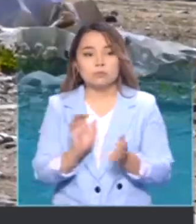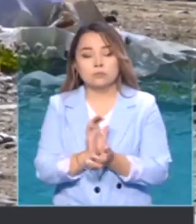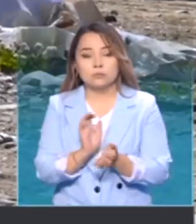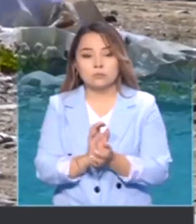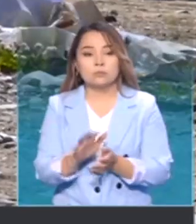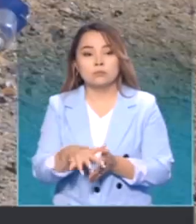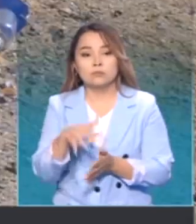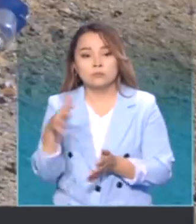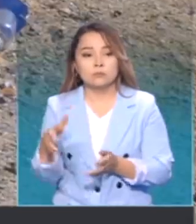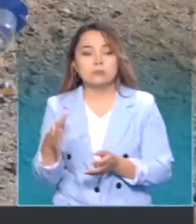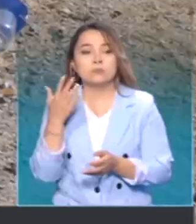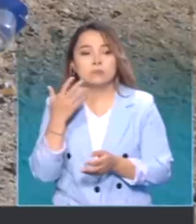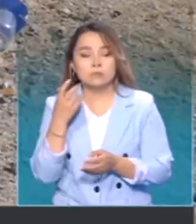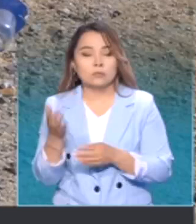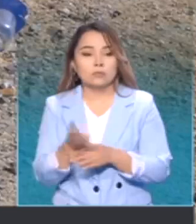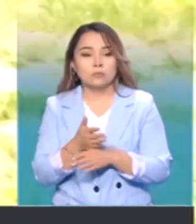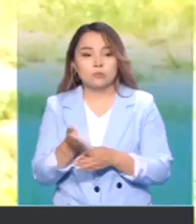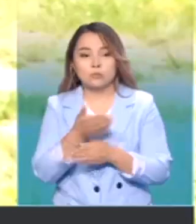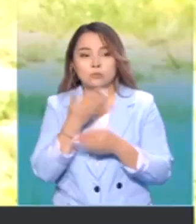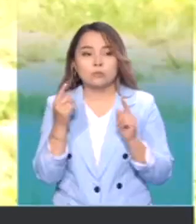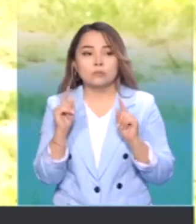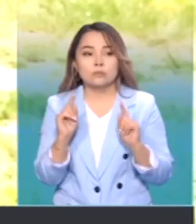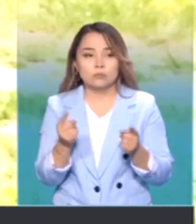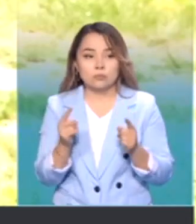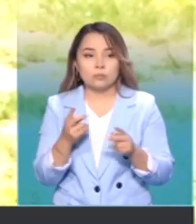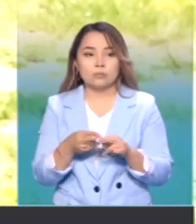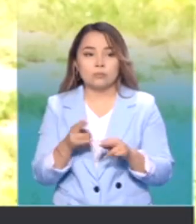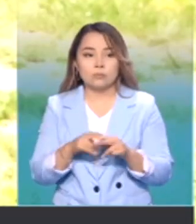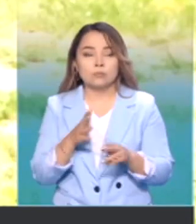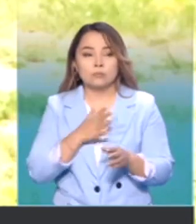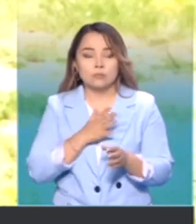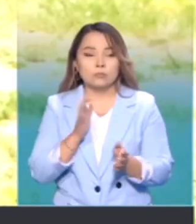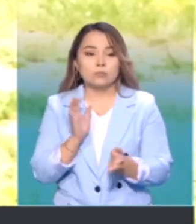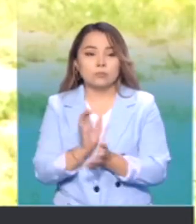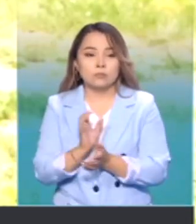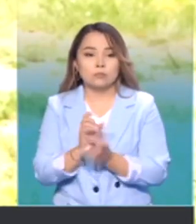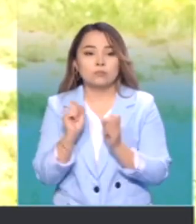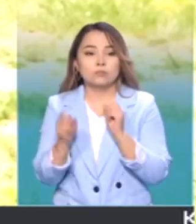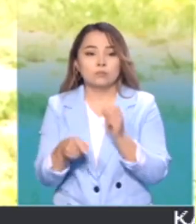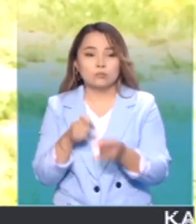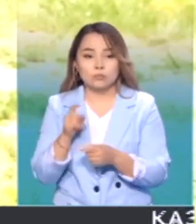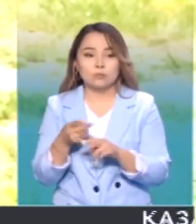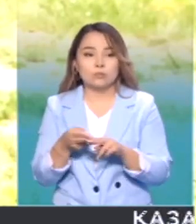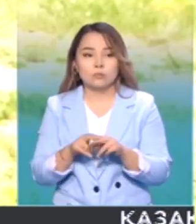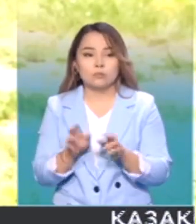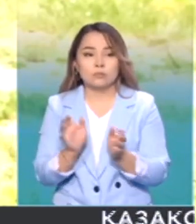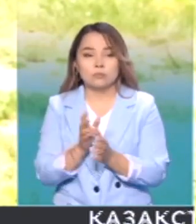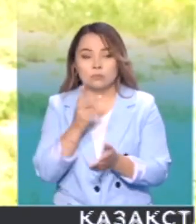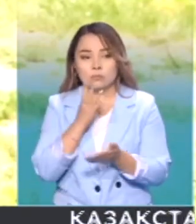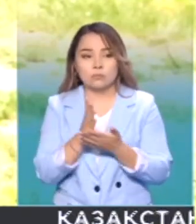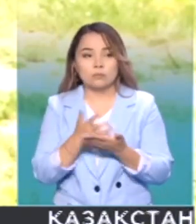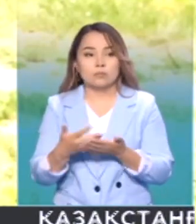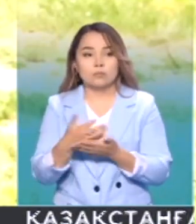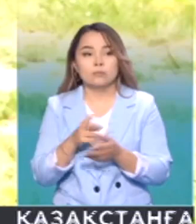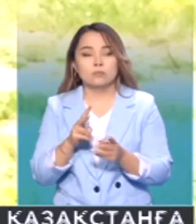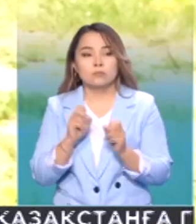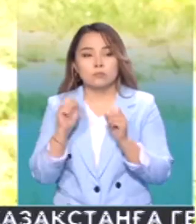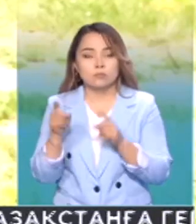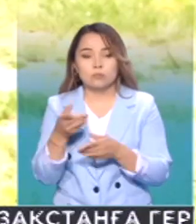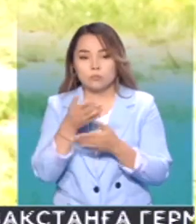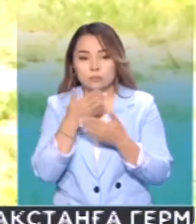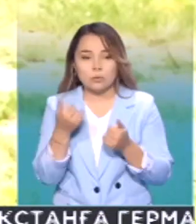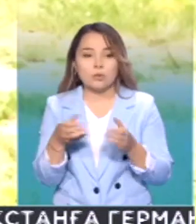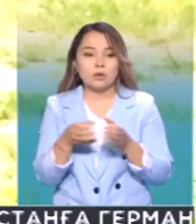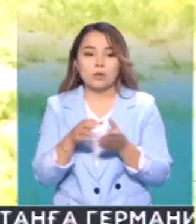әлі реттелмей келе жатқанына алаңдаулы. Мусором у нас вообще беда. Жыл санап жағажай ластанып барады. Қоқыс шығаратын ешбір компаниямен